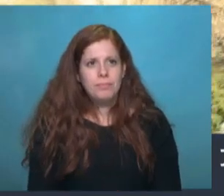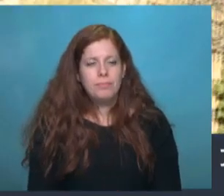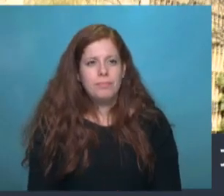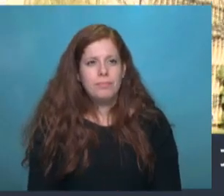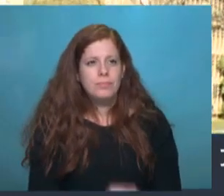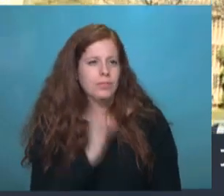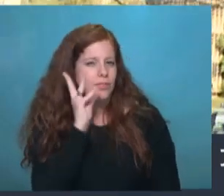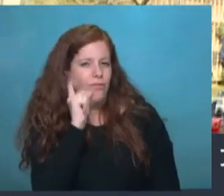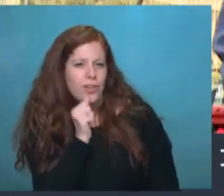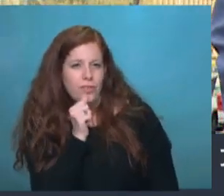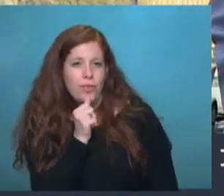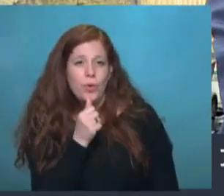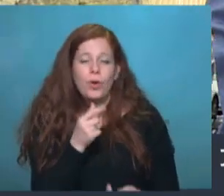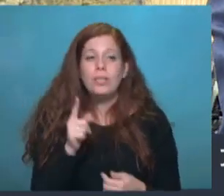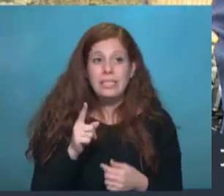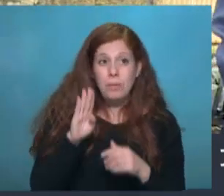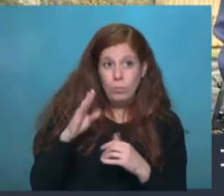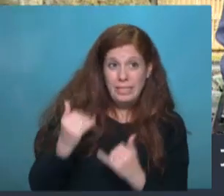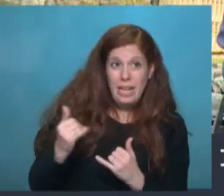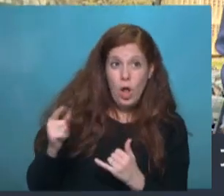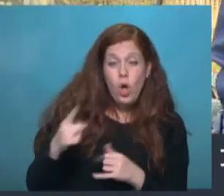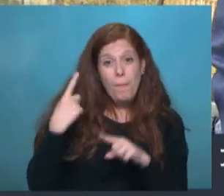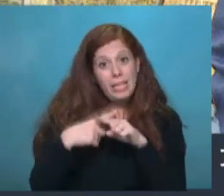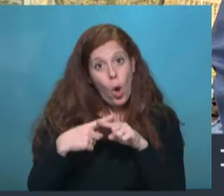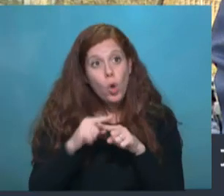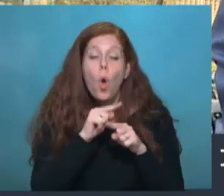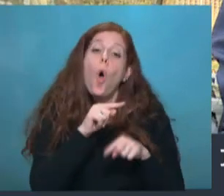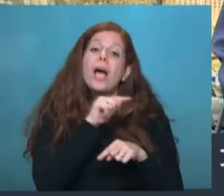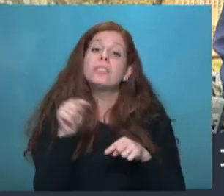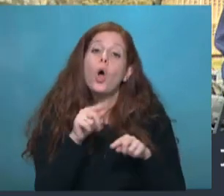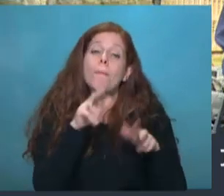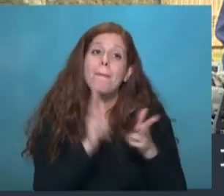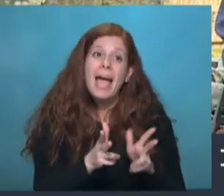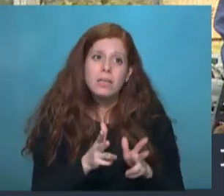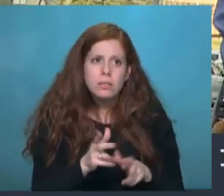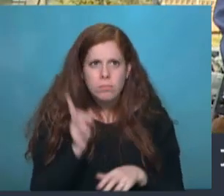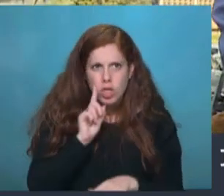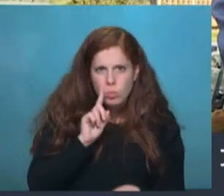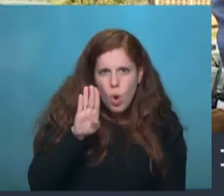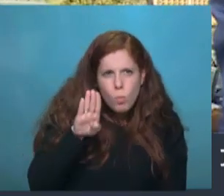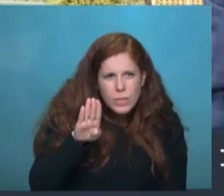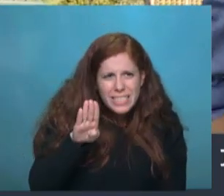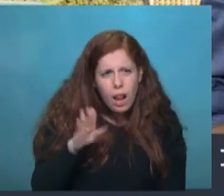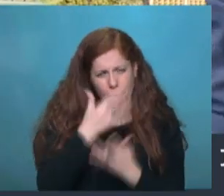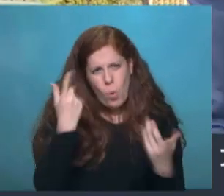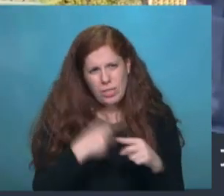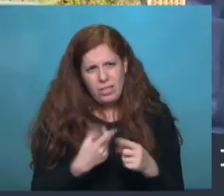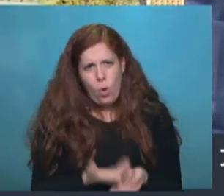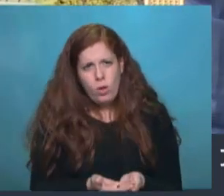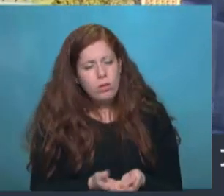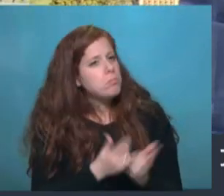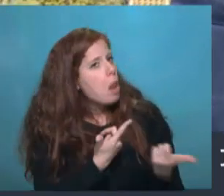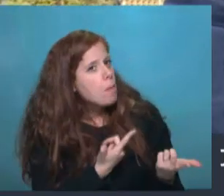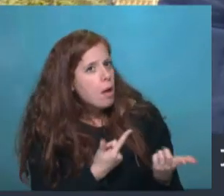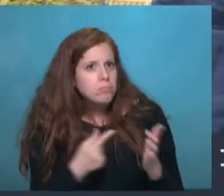גל, אחי הפרוסקילה היום. יתרון או חיסרון במרץ? מה, שהשם שלו בוסקילה? ברור שזה יתרון. למה? כי